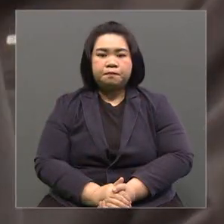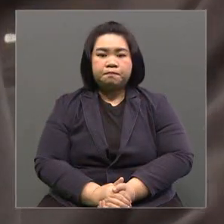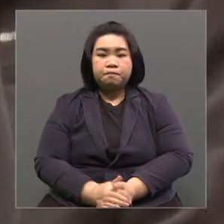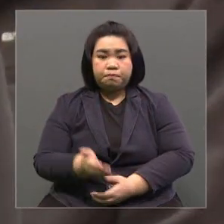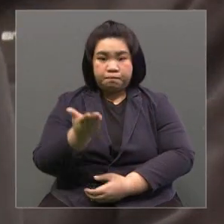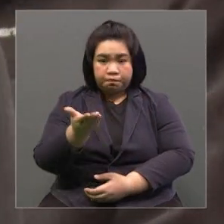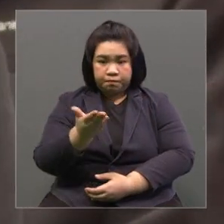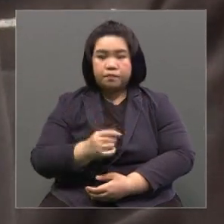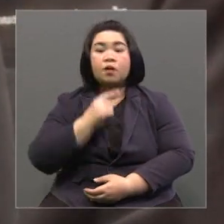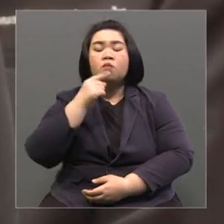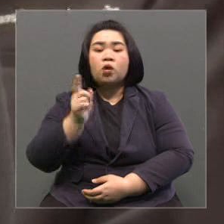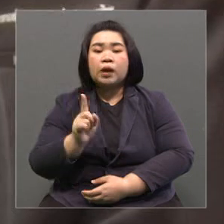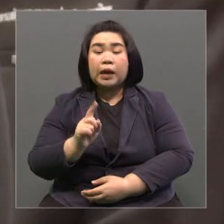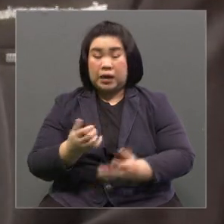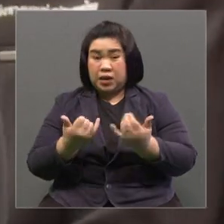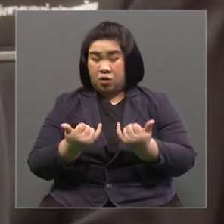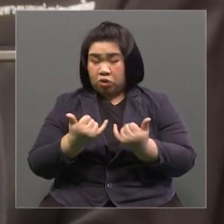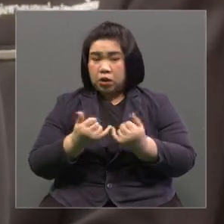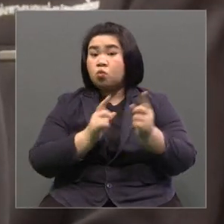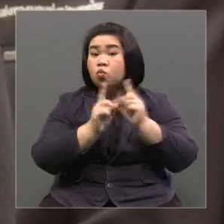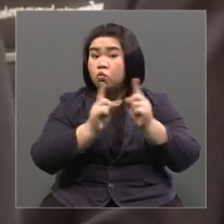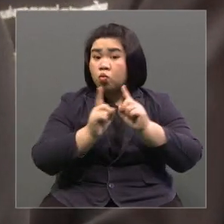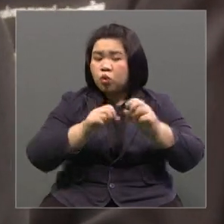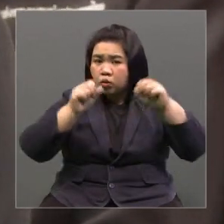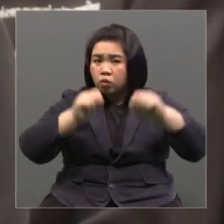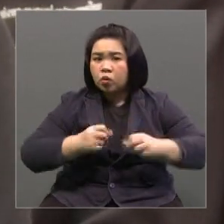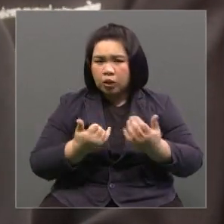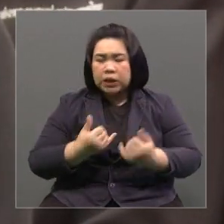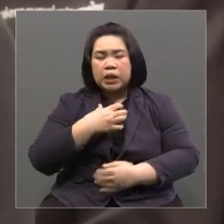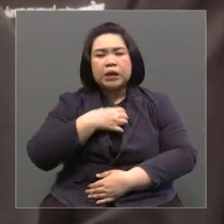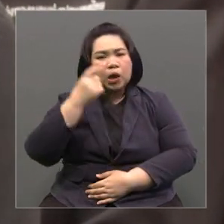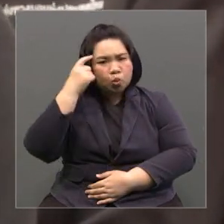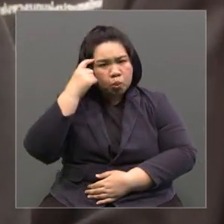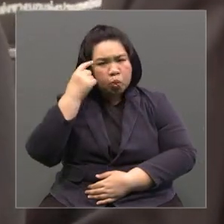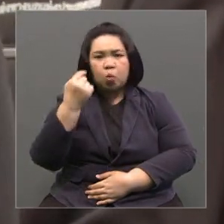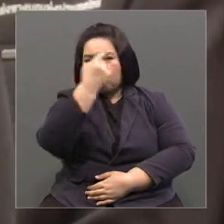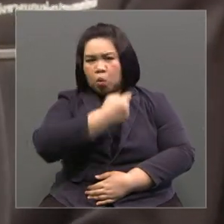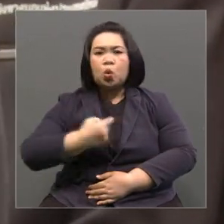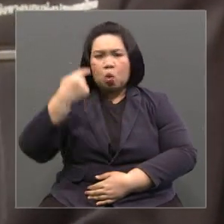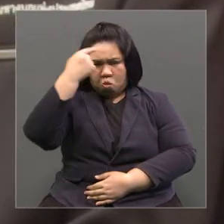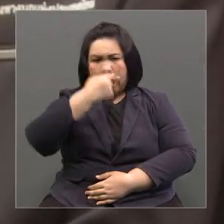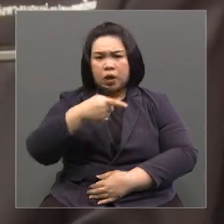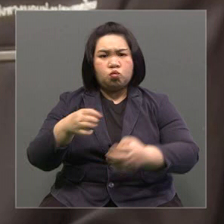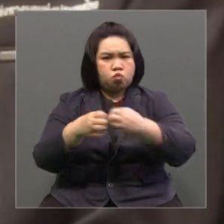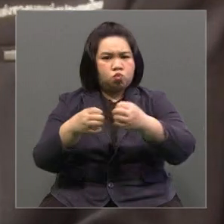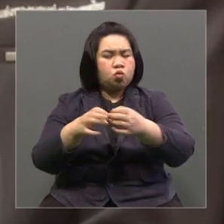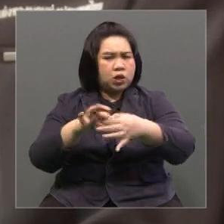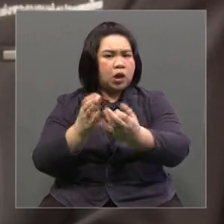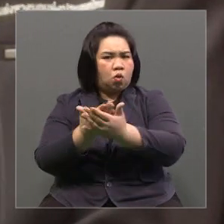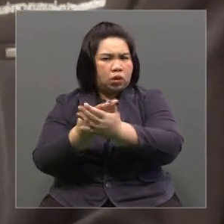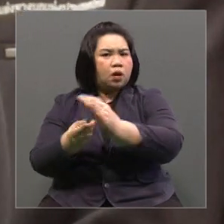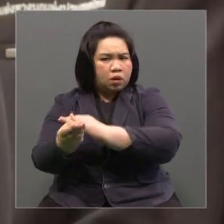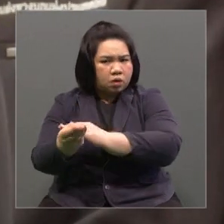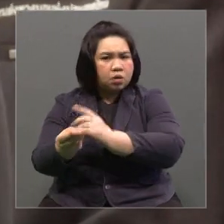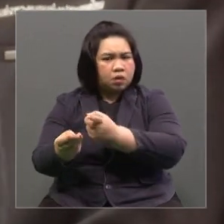ทางด้านนายวิโรจน์เองบอกว่าการหารือกันในครั้งนี้ก็คือต้องการติดตามว่ามีเจ้าหน้าที่คนไหนเข้าไปเกี่ยวข้องบ้าง